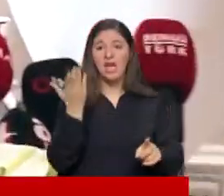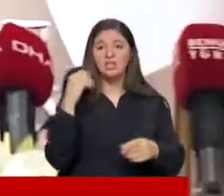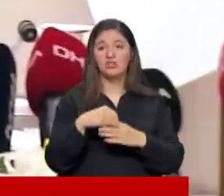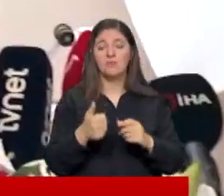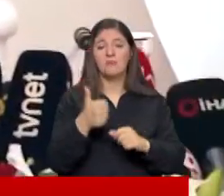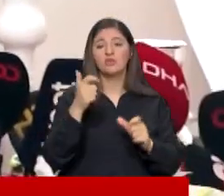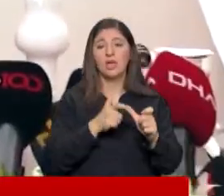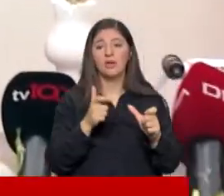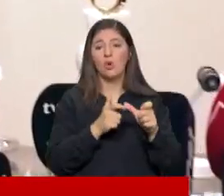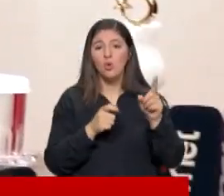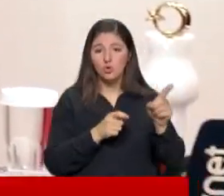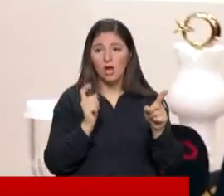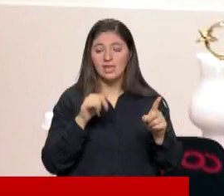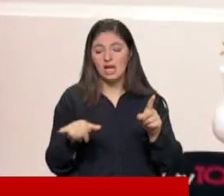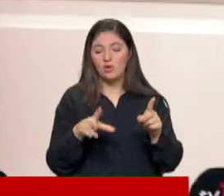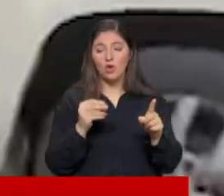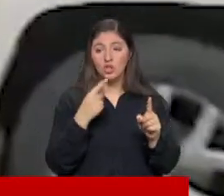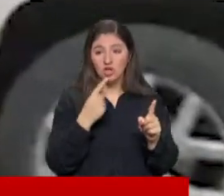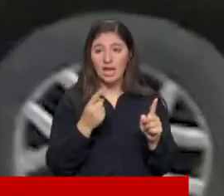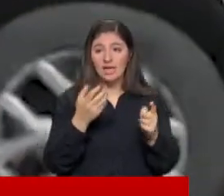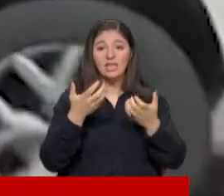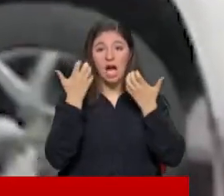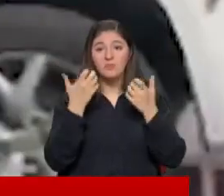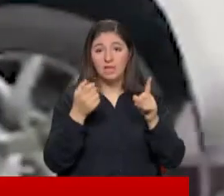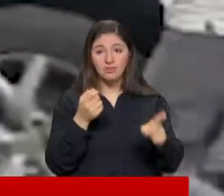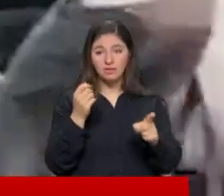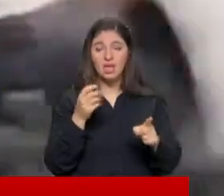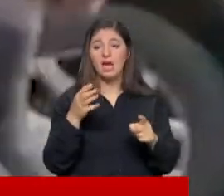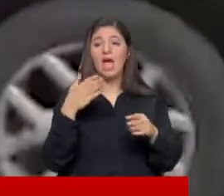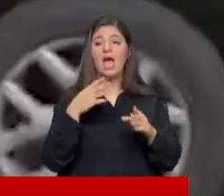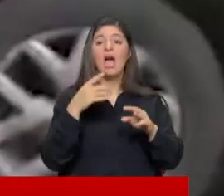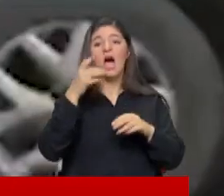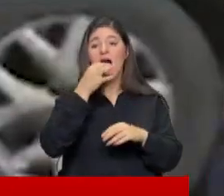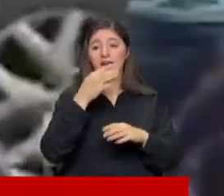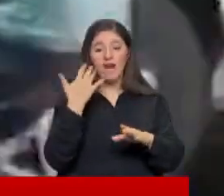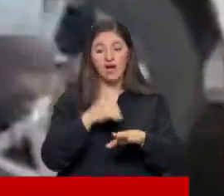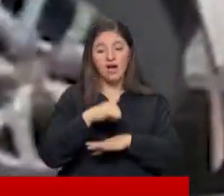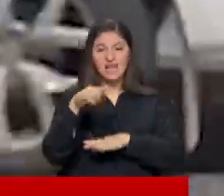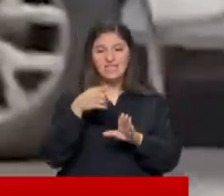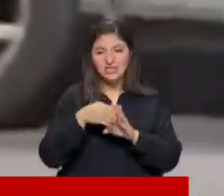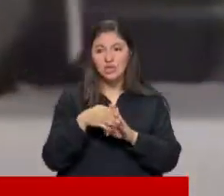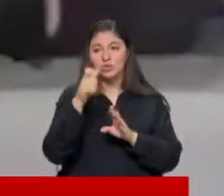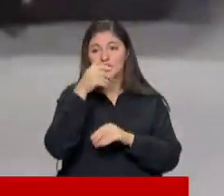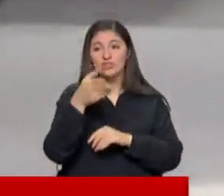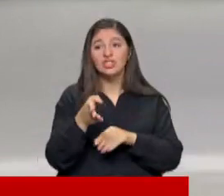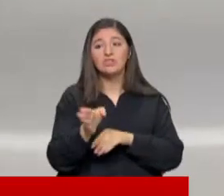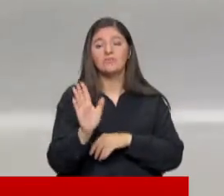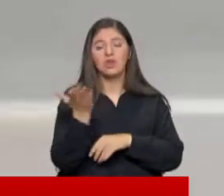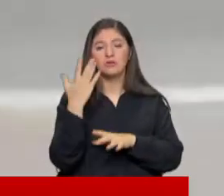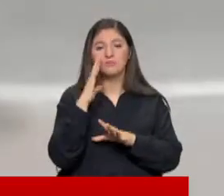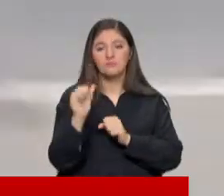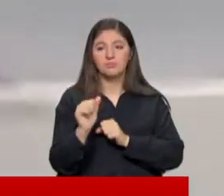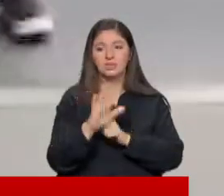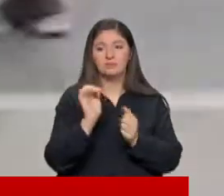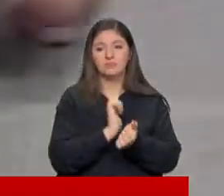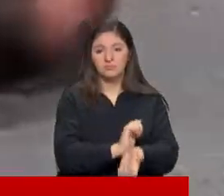İçişleri Bakanı Süleyman soylu'ya yakın olduğu iddia edilen Ayhan Borak Kaplan Esenboğa Havalimanı girişinde yurt dışına çıkmadan önce gözaltına